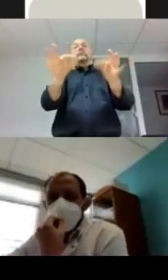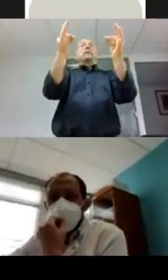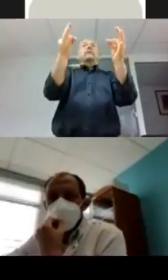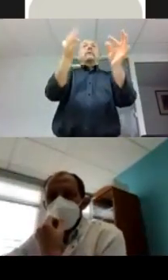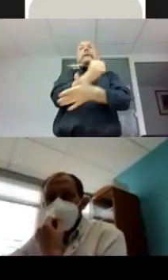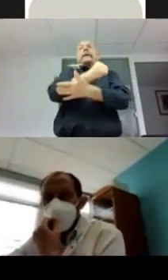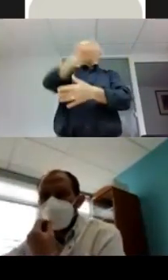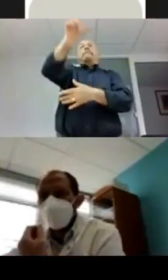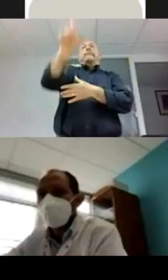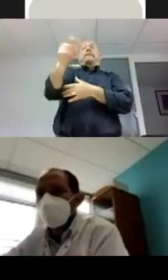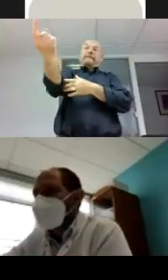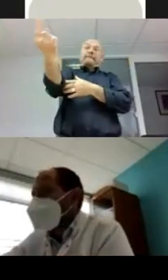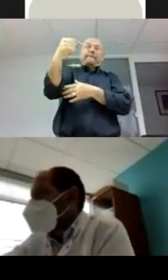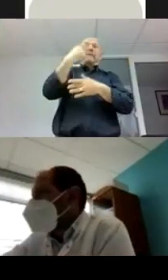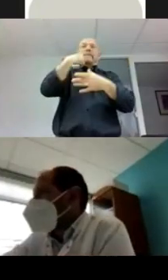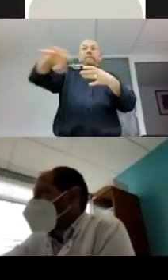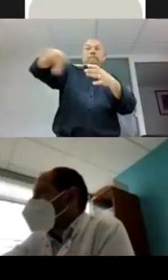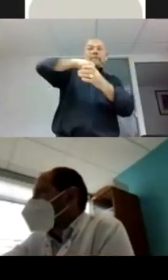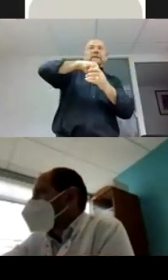plan d'action pour